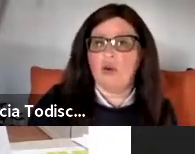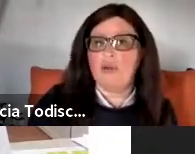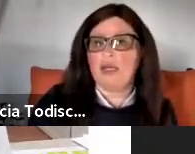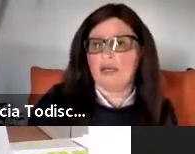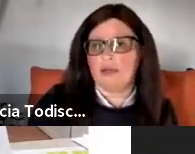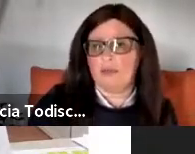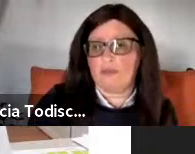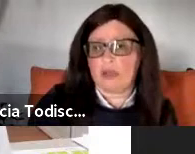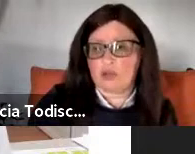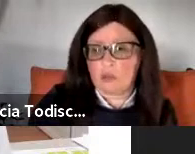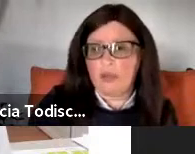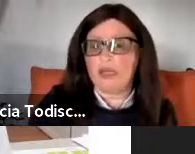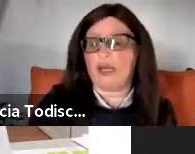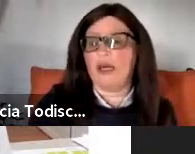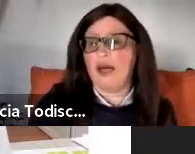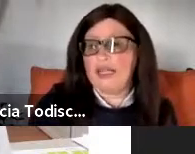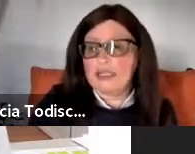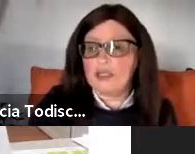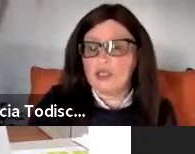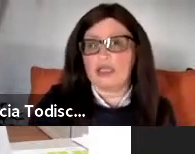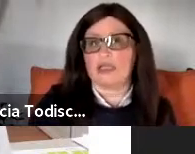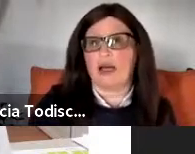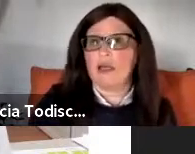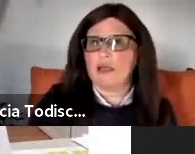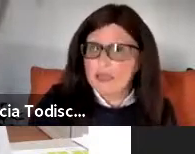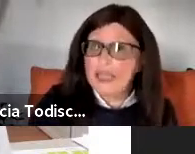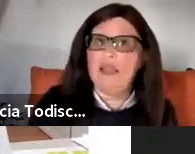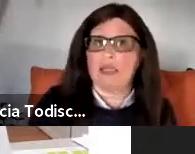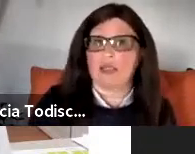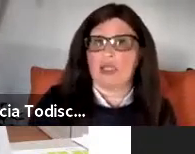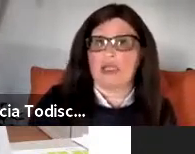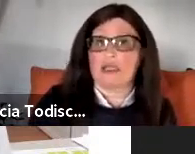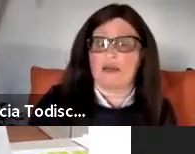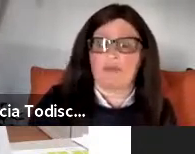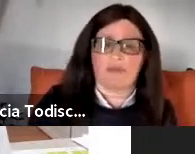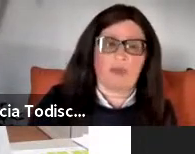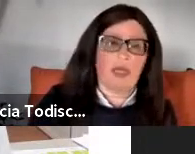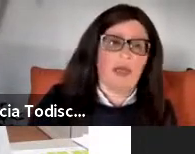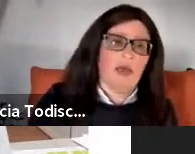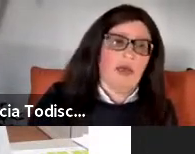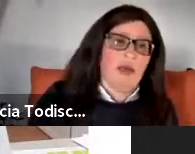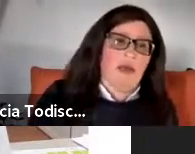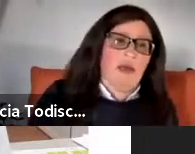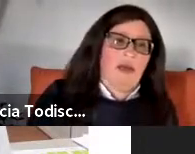momento come sopperire all'esigenza nell'emergenza.